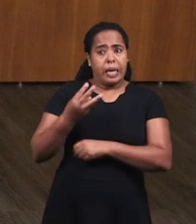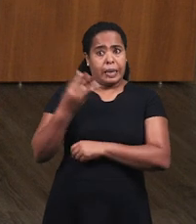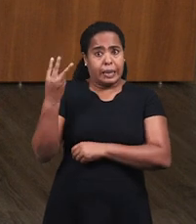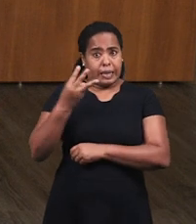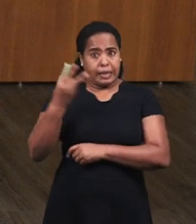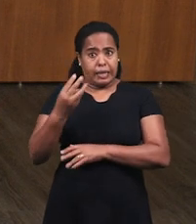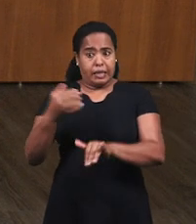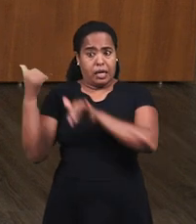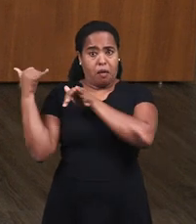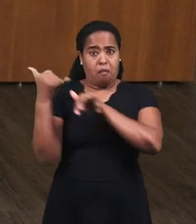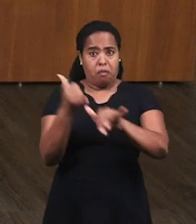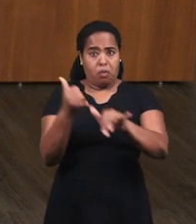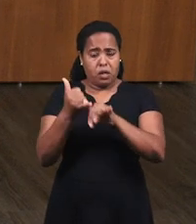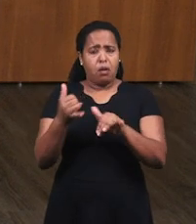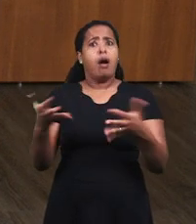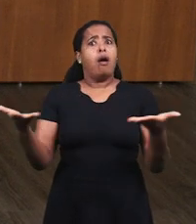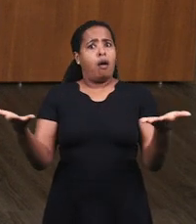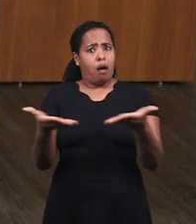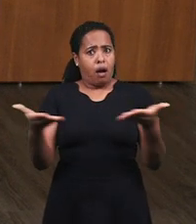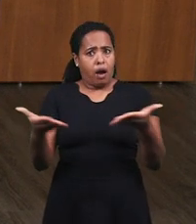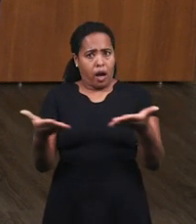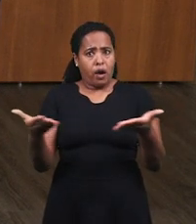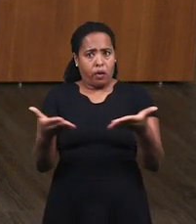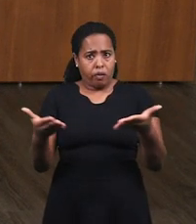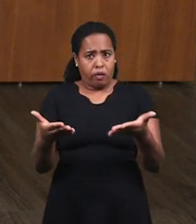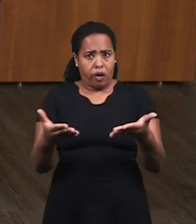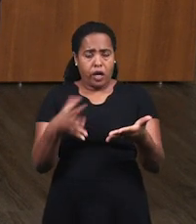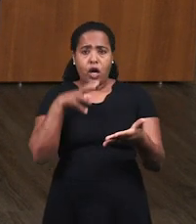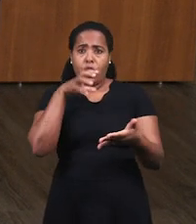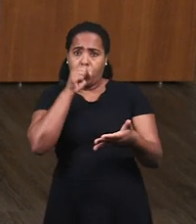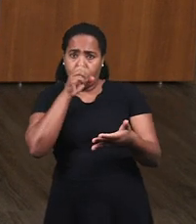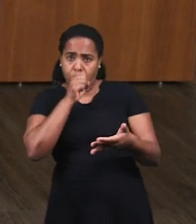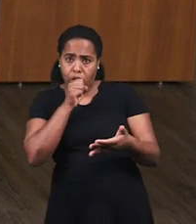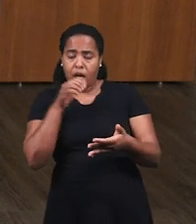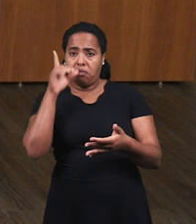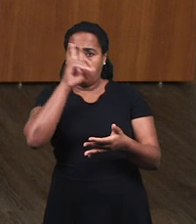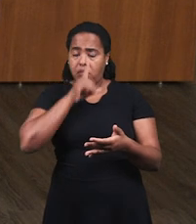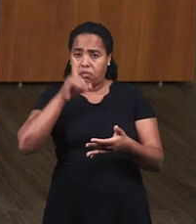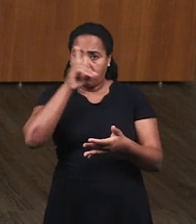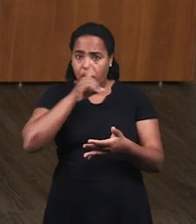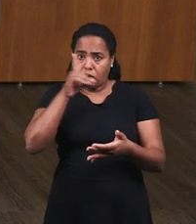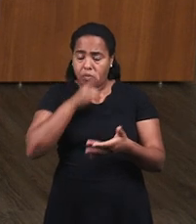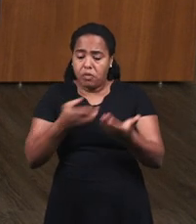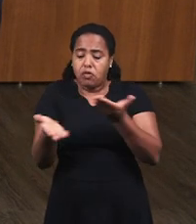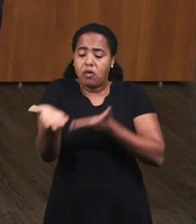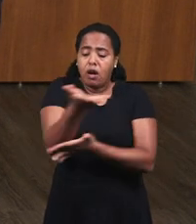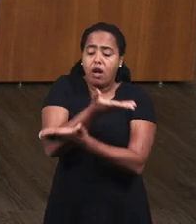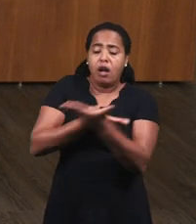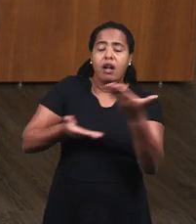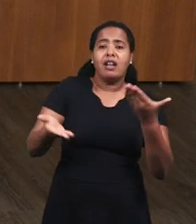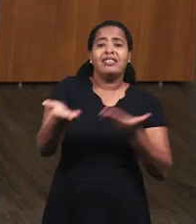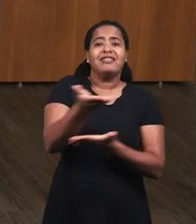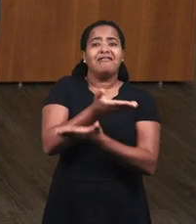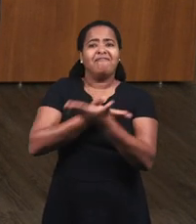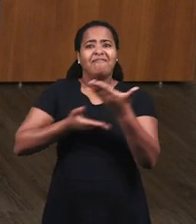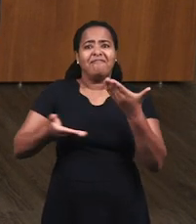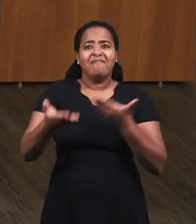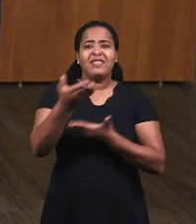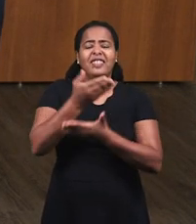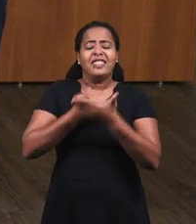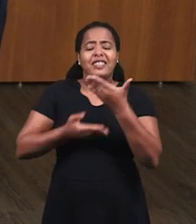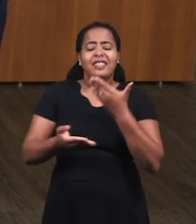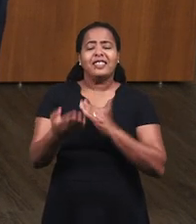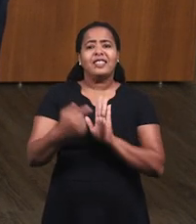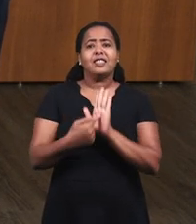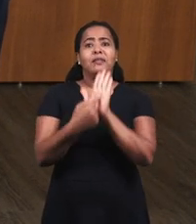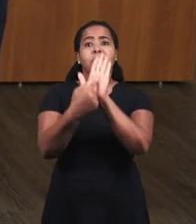столько совершил, также на трансляции третьей прокламации, также и в последние выходные,